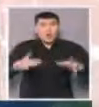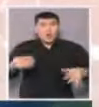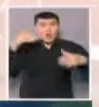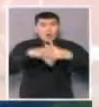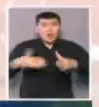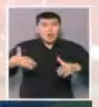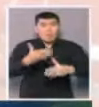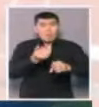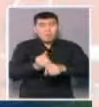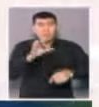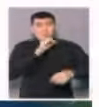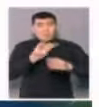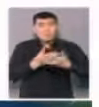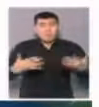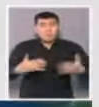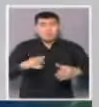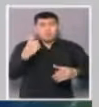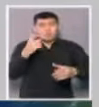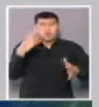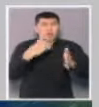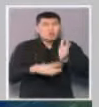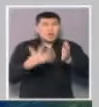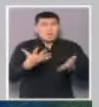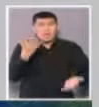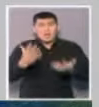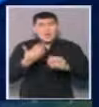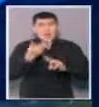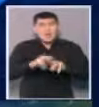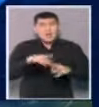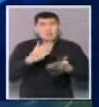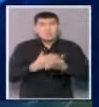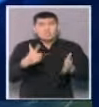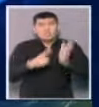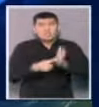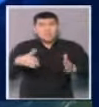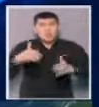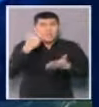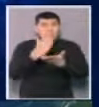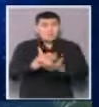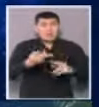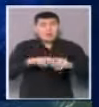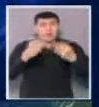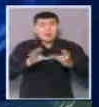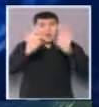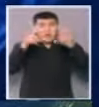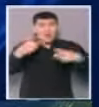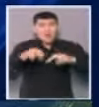маржандары анықталған. Қоржын ішінде 195 кг сазан, 7 кг жайын болған. Бүгінде олар